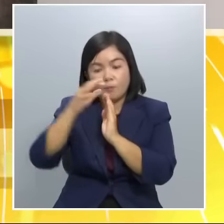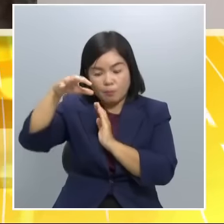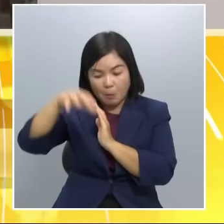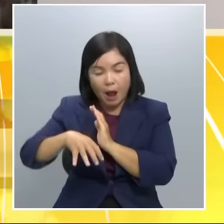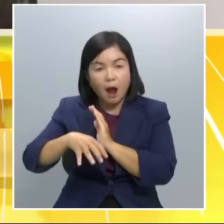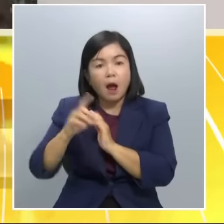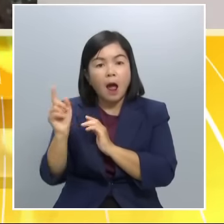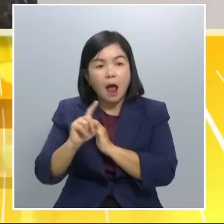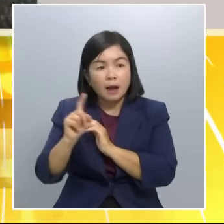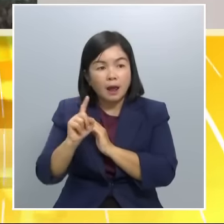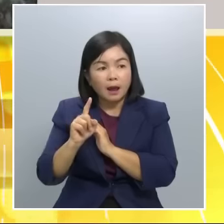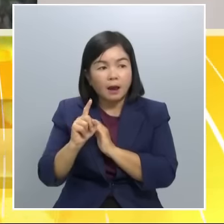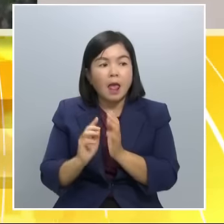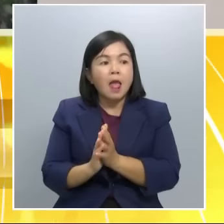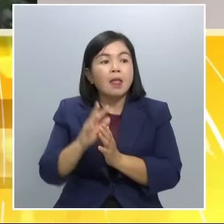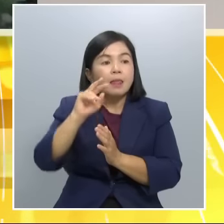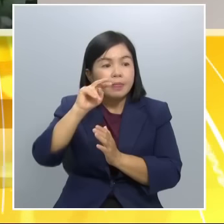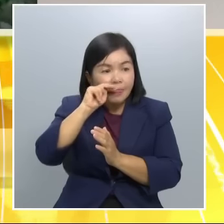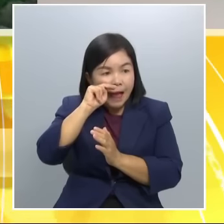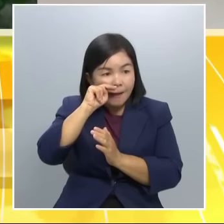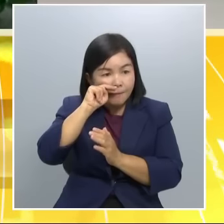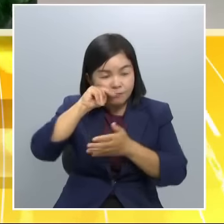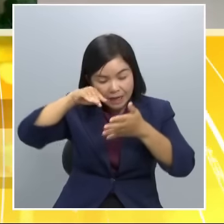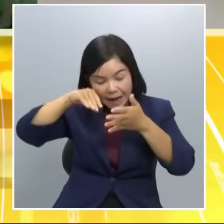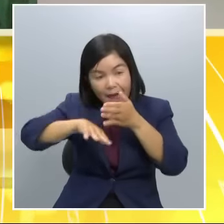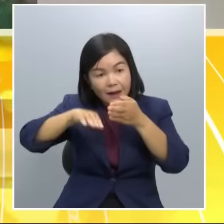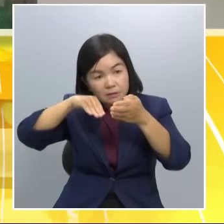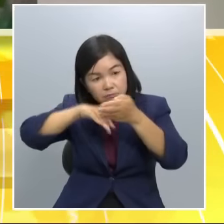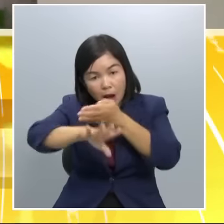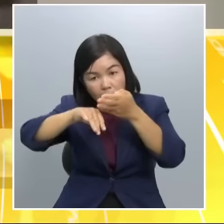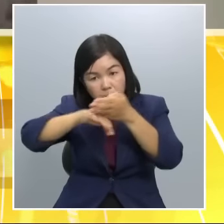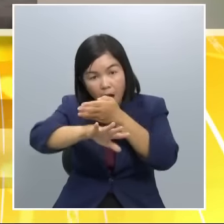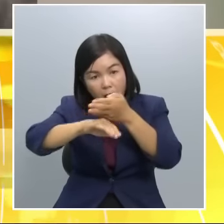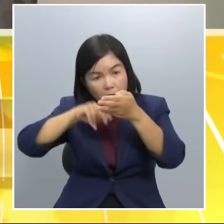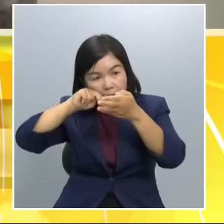ำแพงด้านข้างน้ำเนี่ยซอกเข้าไปใต้ฐาน